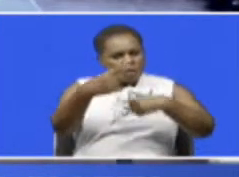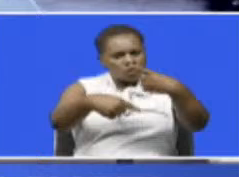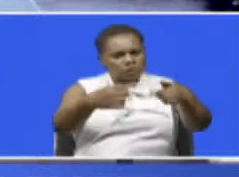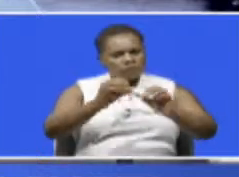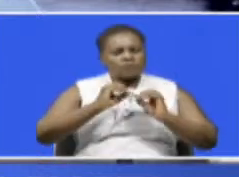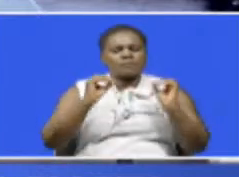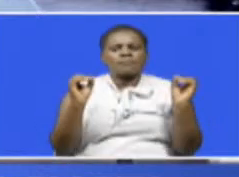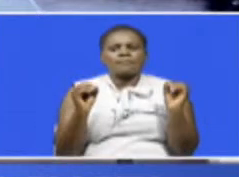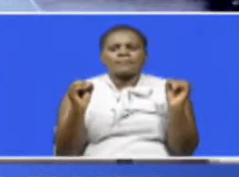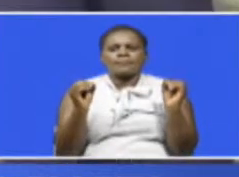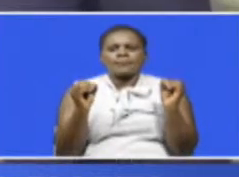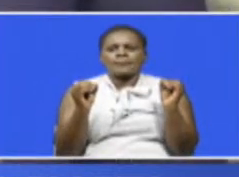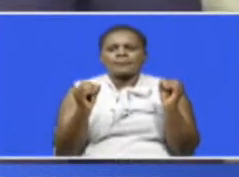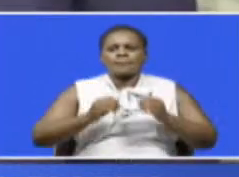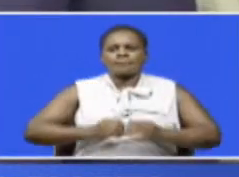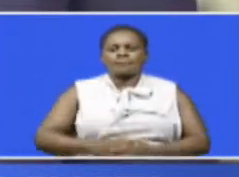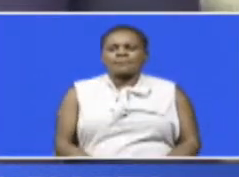kufanyika.